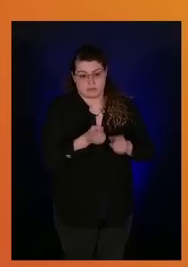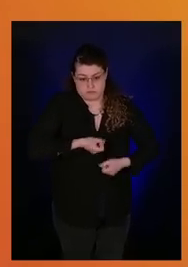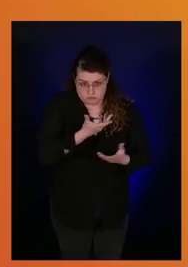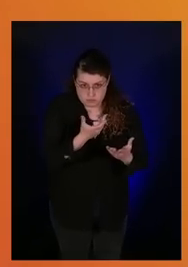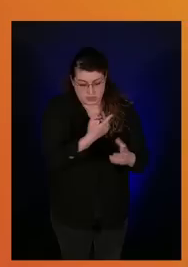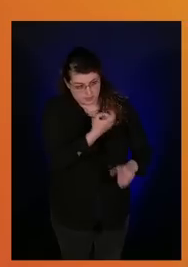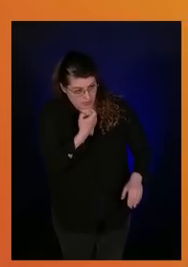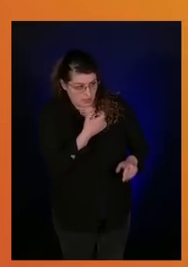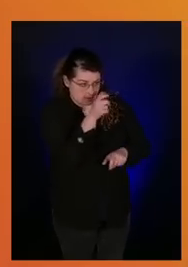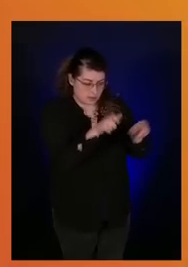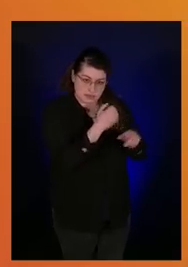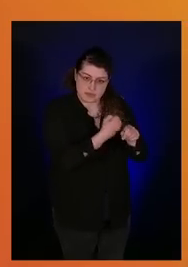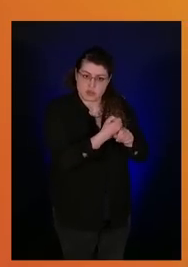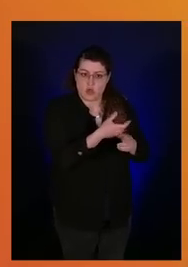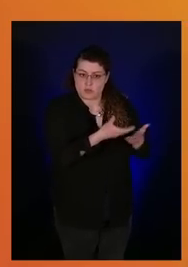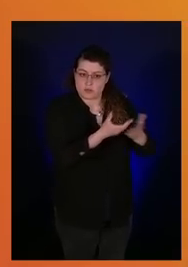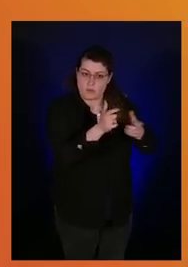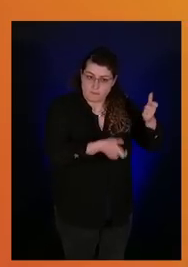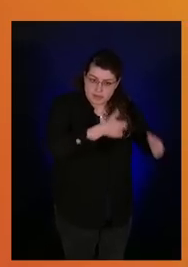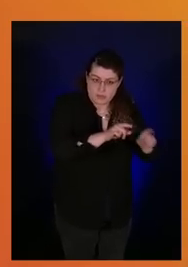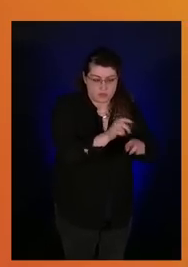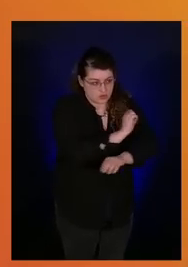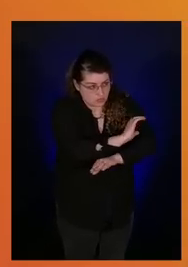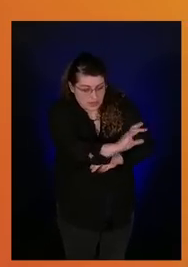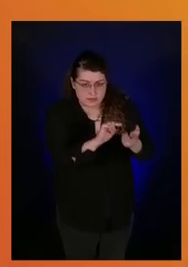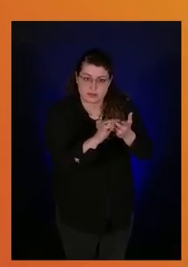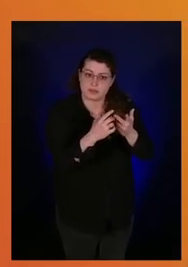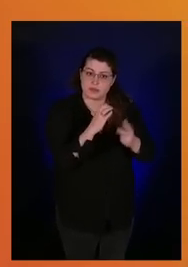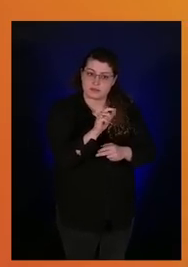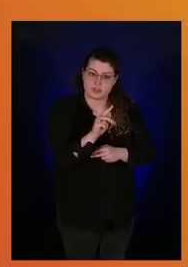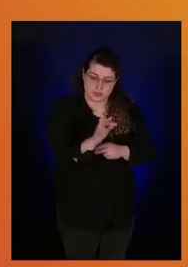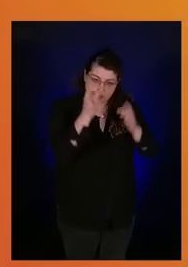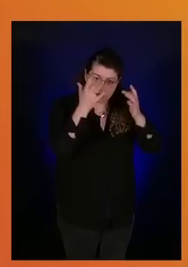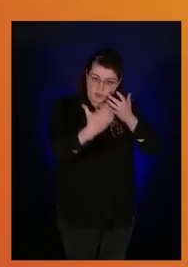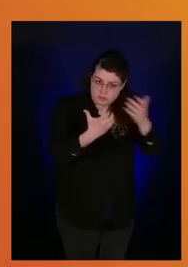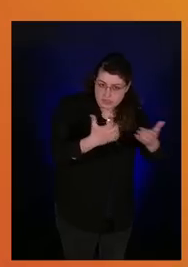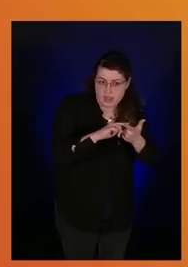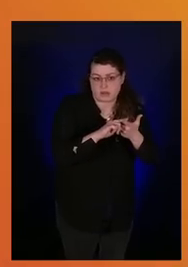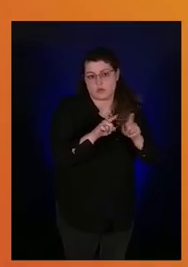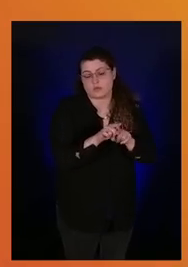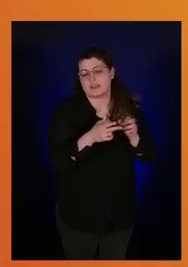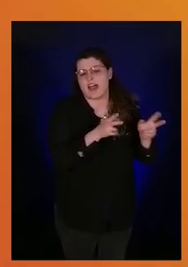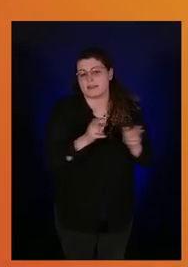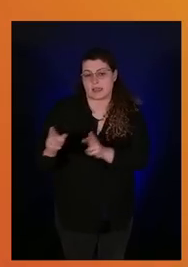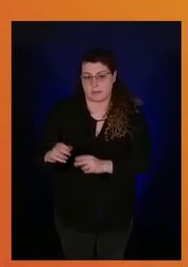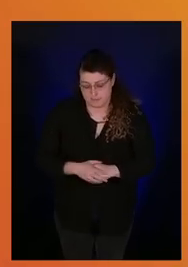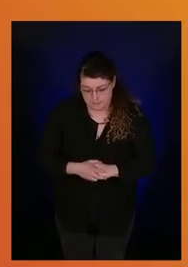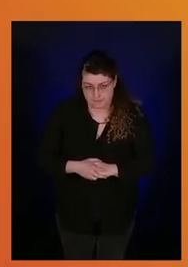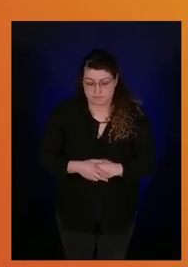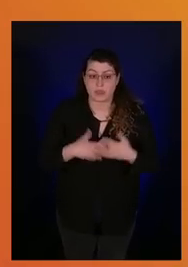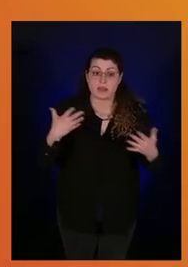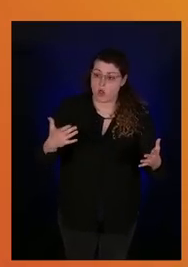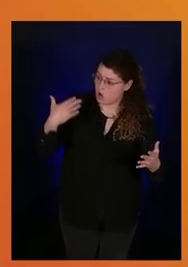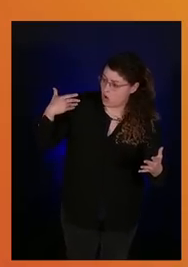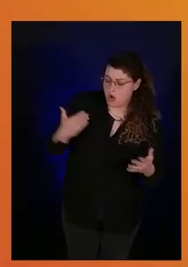et précaires, du syndicat national des journalistes, de la CGT Spectacle et de la CGT Intérim. Depuis plusieurs semaines, nous pouvons